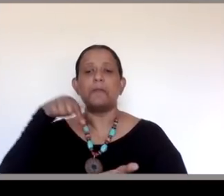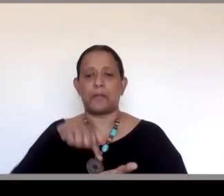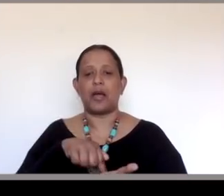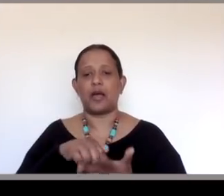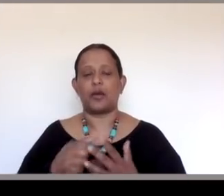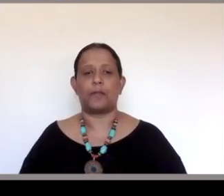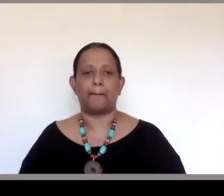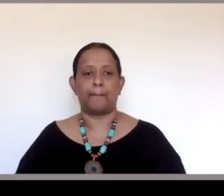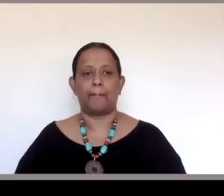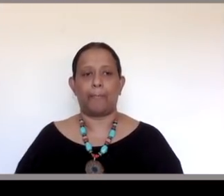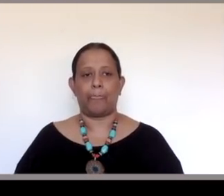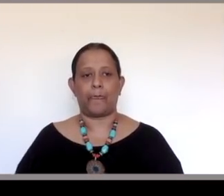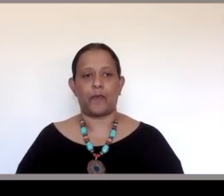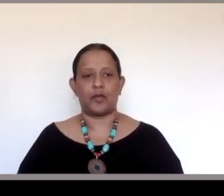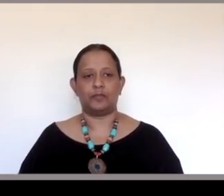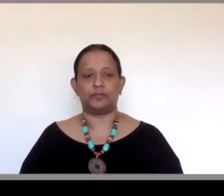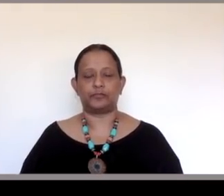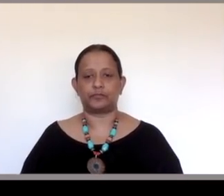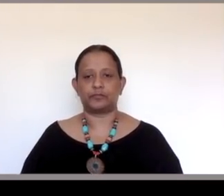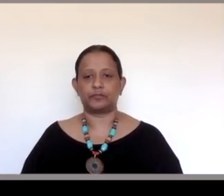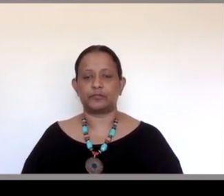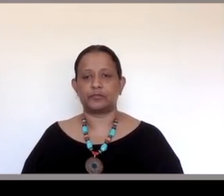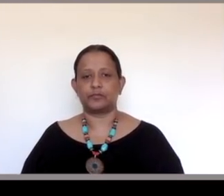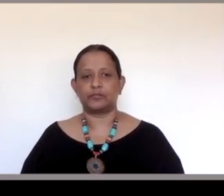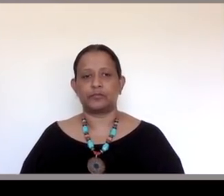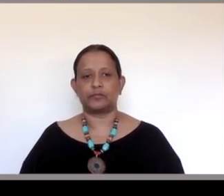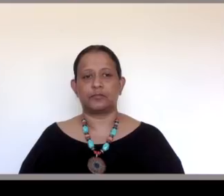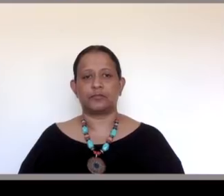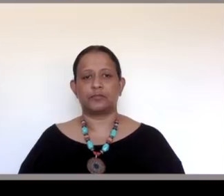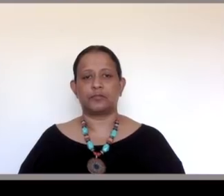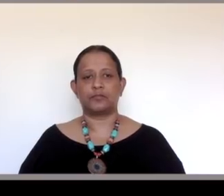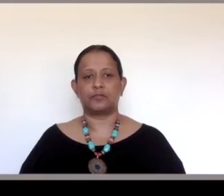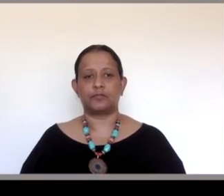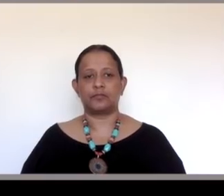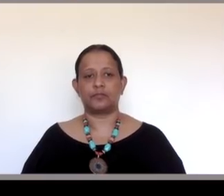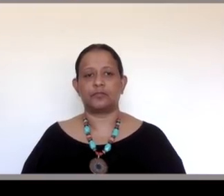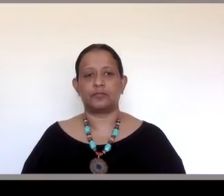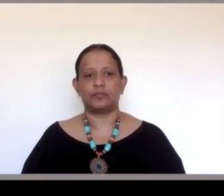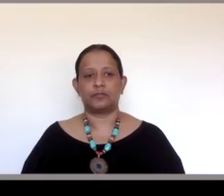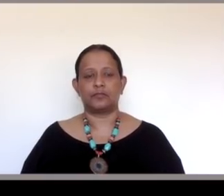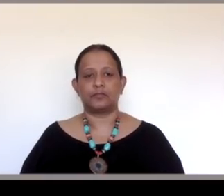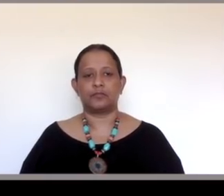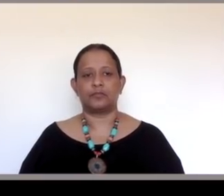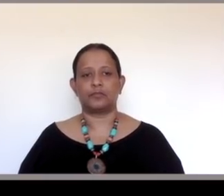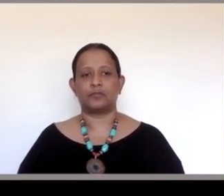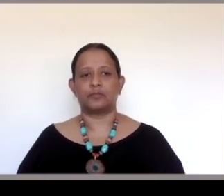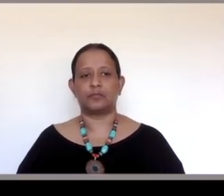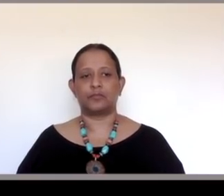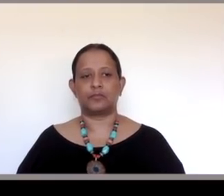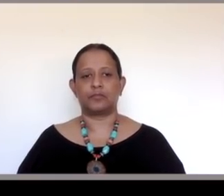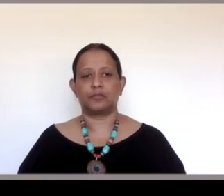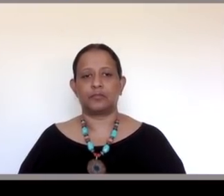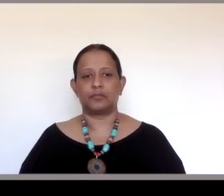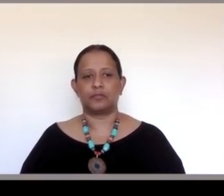சொல்லப்பட்டிருக்கிறது என்பதை குறித்து பார்க்க போகிறோம் பிரீத்திய வெலாதிபென தேவல்வலின் நிமை பனகண்ட புலுவாங்க மகிழ்ச்சி என்பது